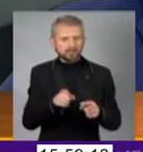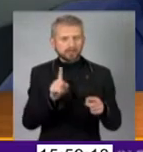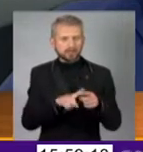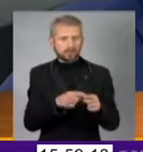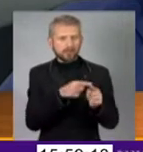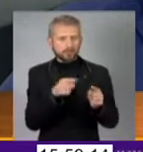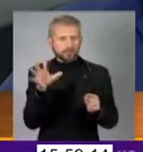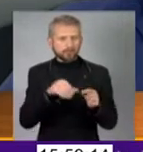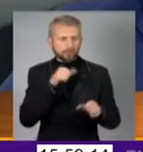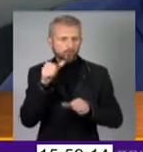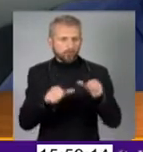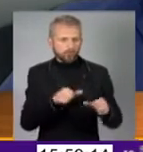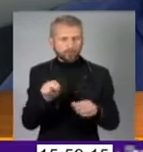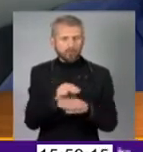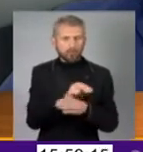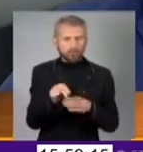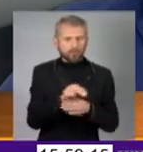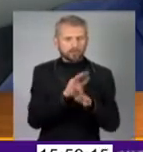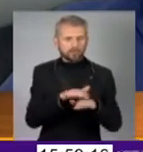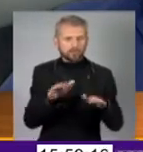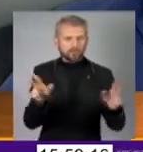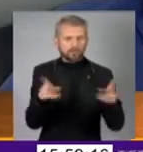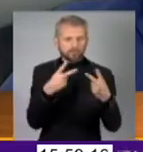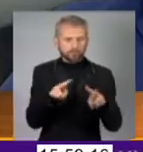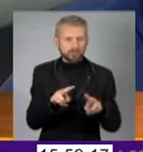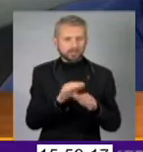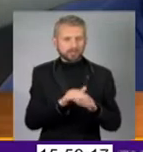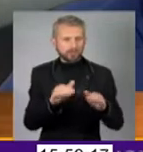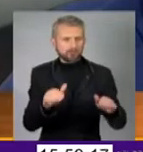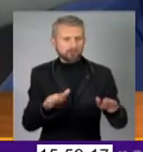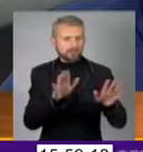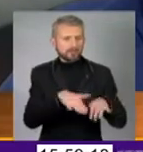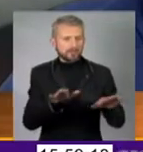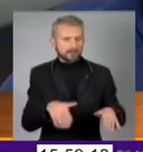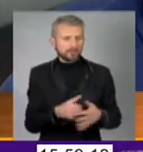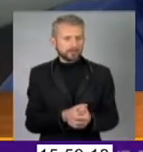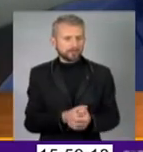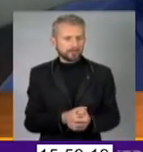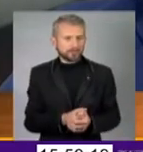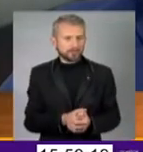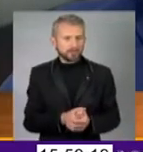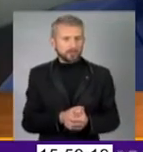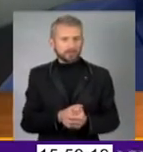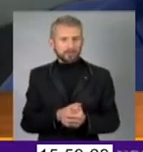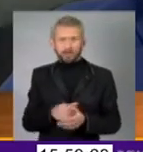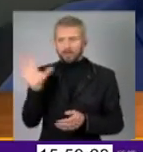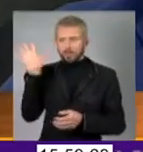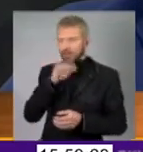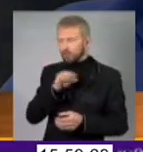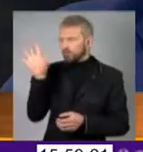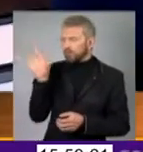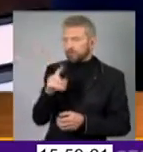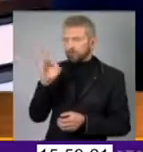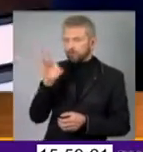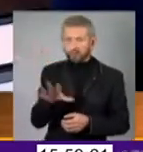протягом всього року ремонти в дитячих клубах, дитячих садках. Тобто все вдалося зробити? Повністю, що ми